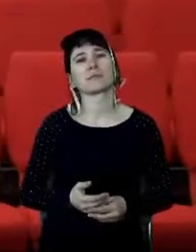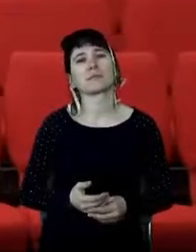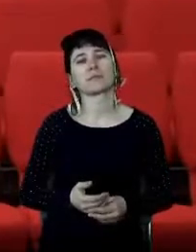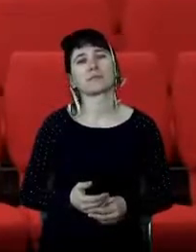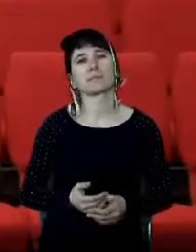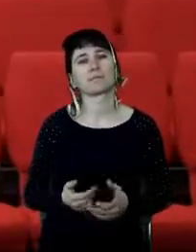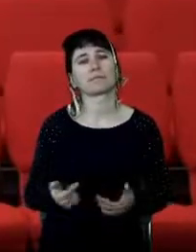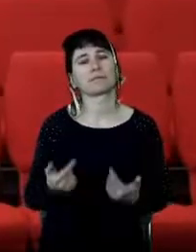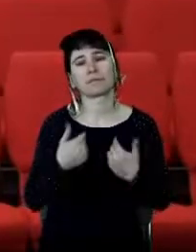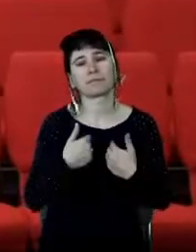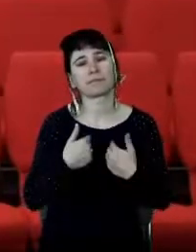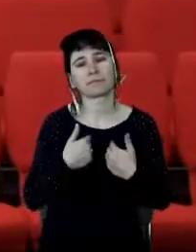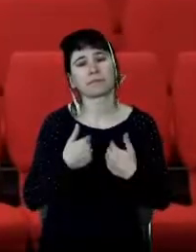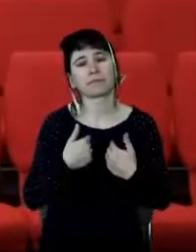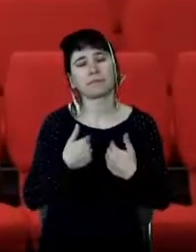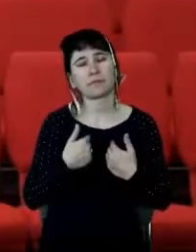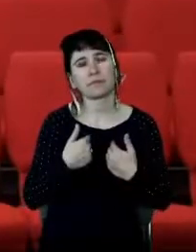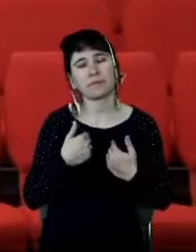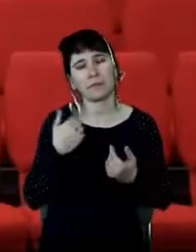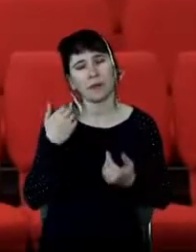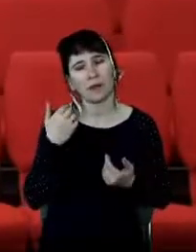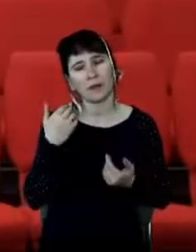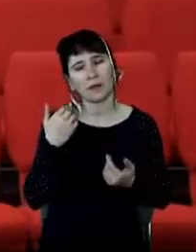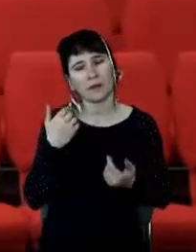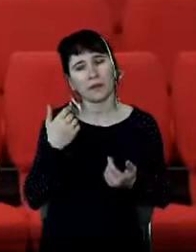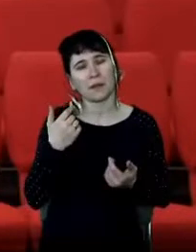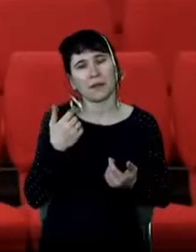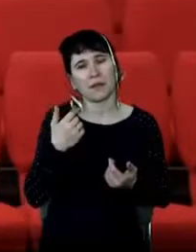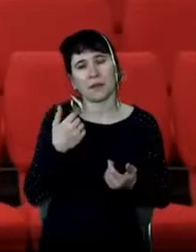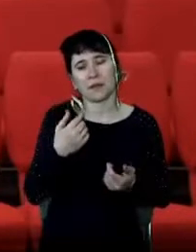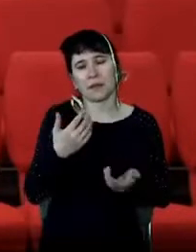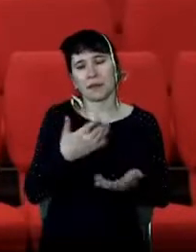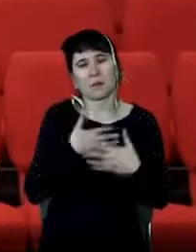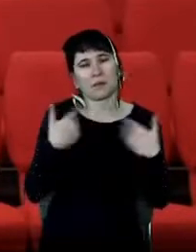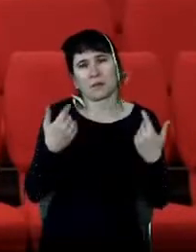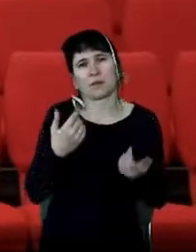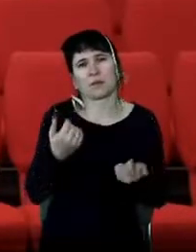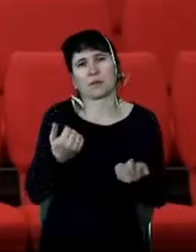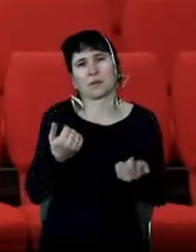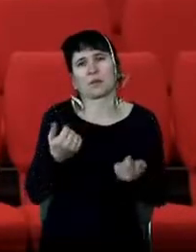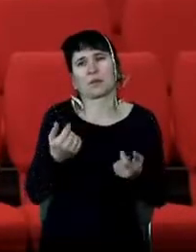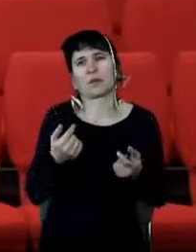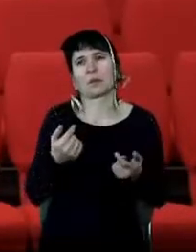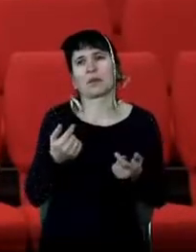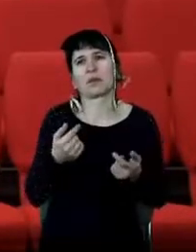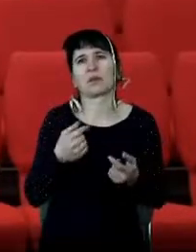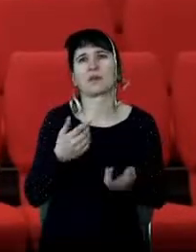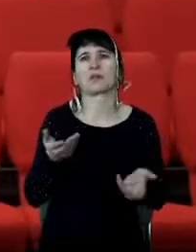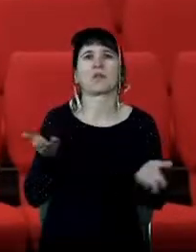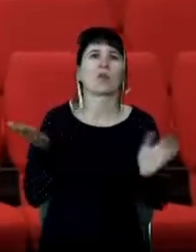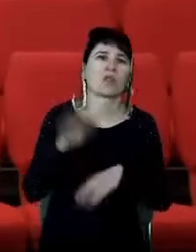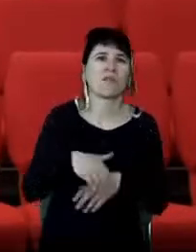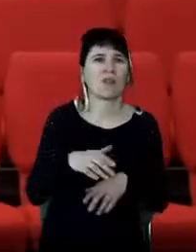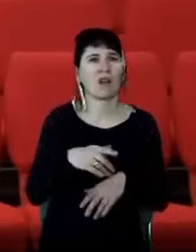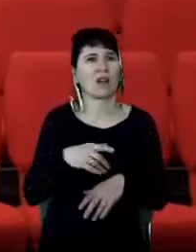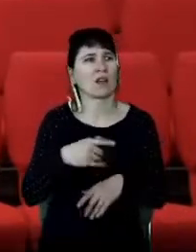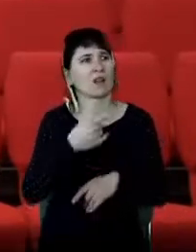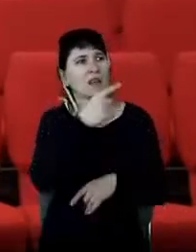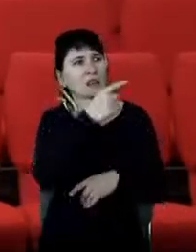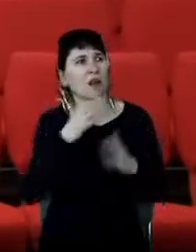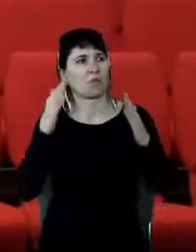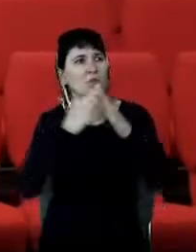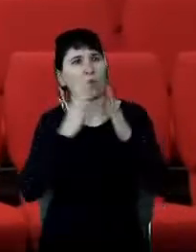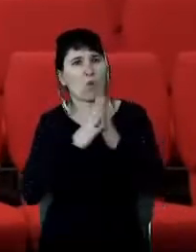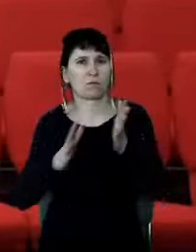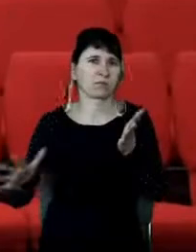я не хотів би говорити про те, що ми повинні руйнувати якісь фізичні будівлі. Що